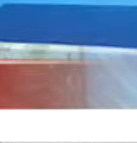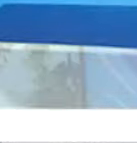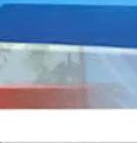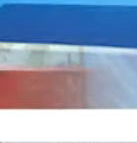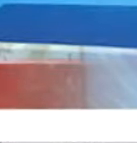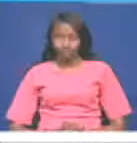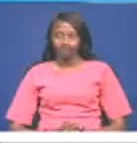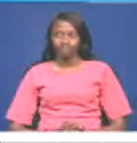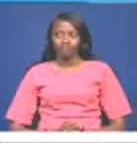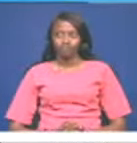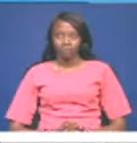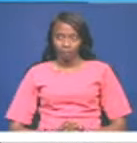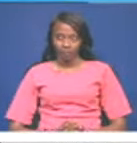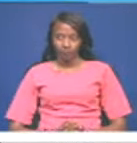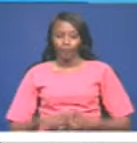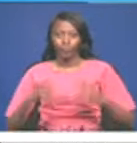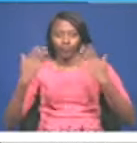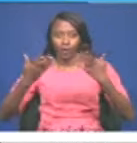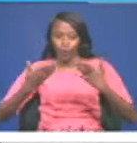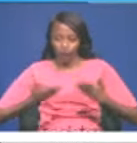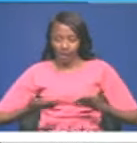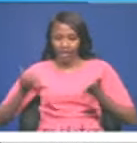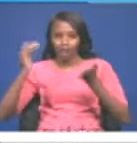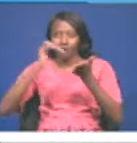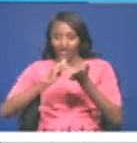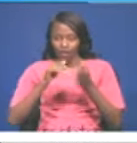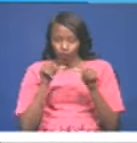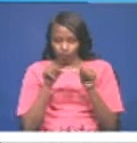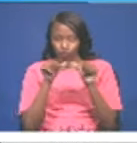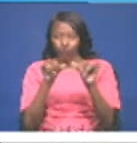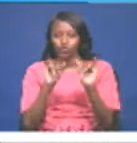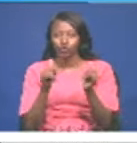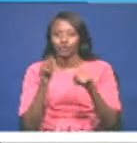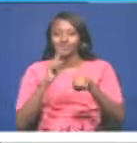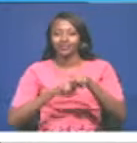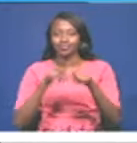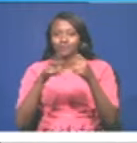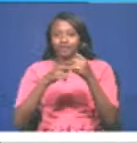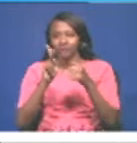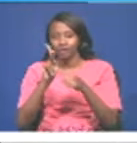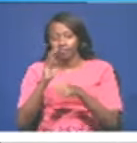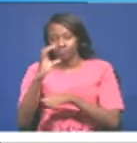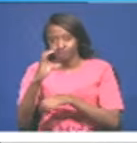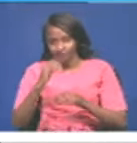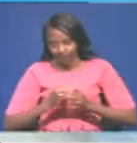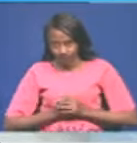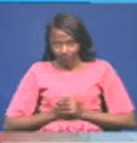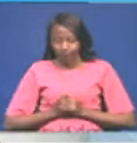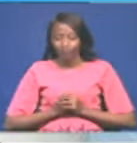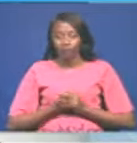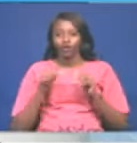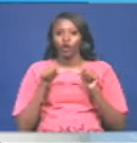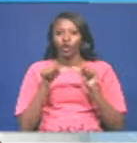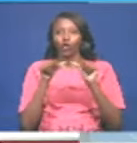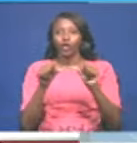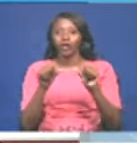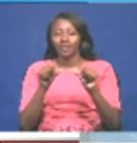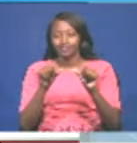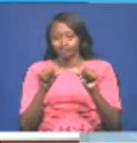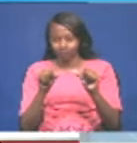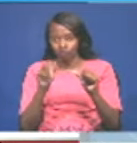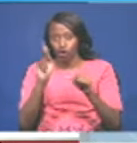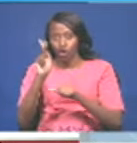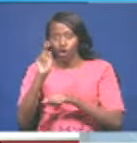Na mtazamaji, karibu tena, unaendelea kutazama Darubini ya Channel 1. Tukiendelea ni kwa Jafeth Koome ndiye inspekta mkuu wa